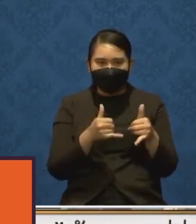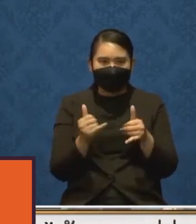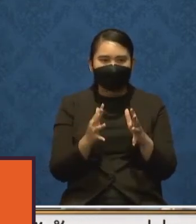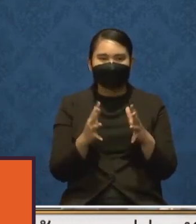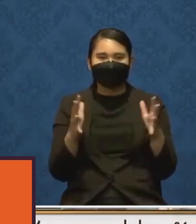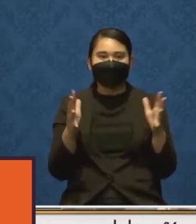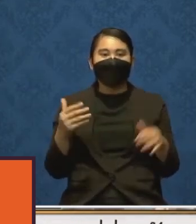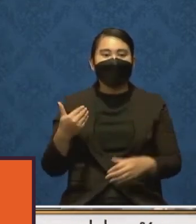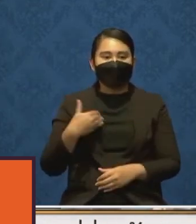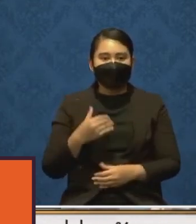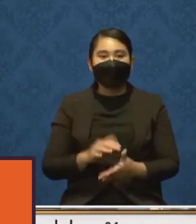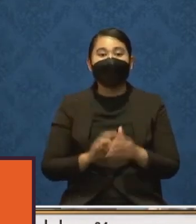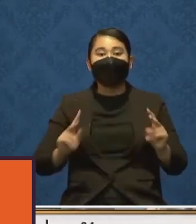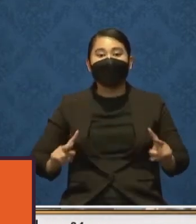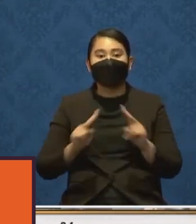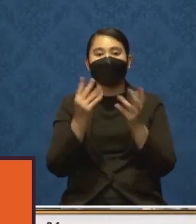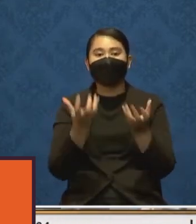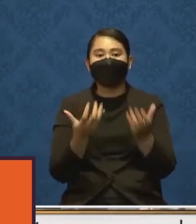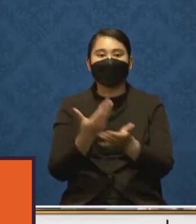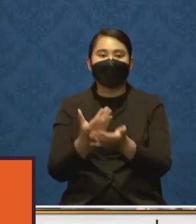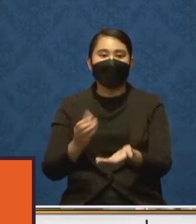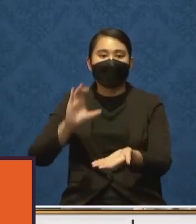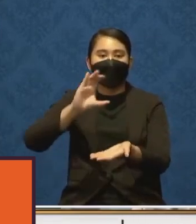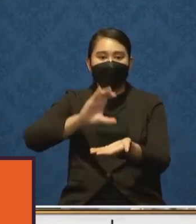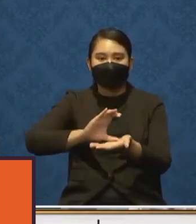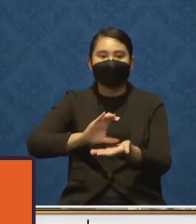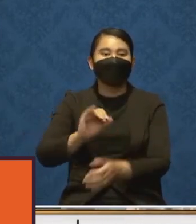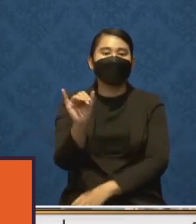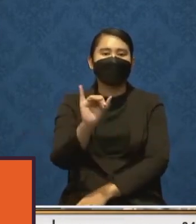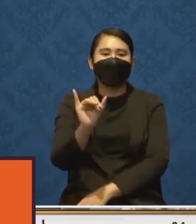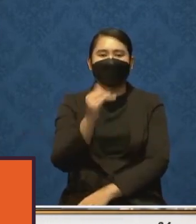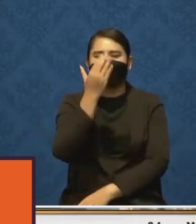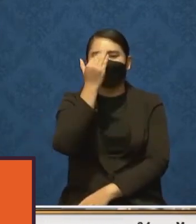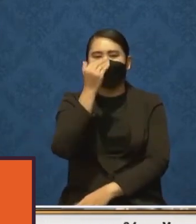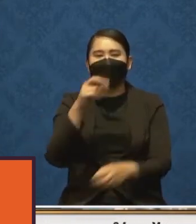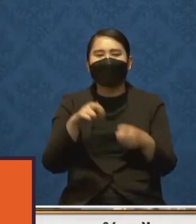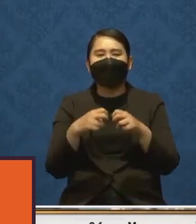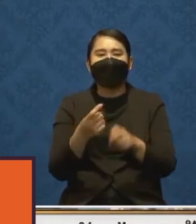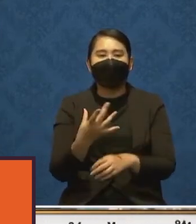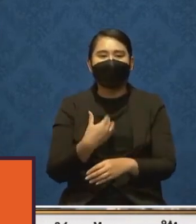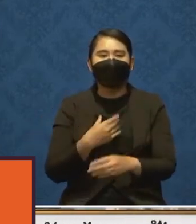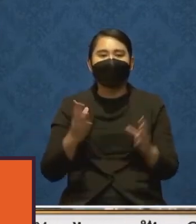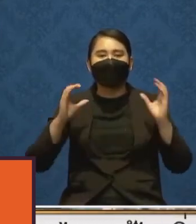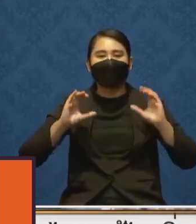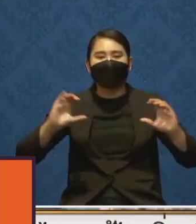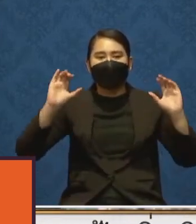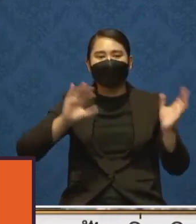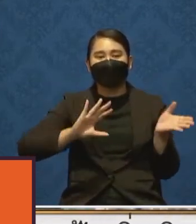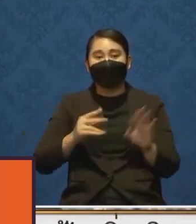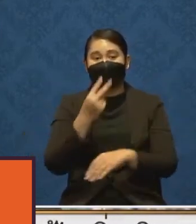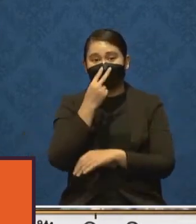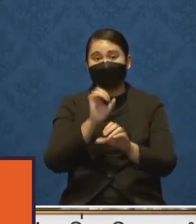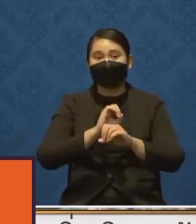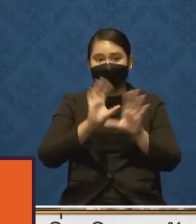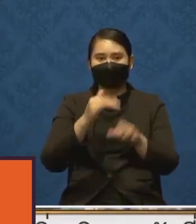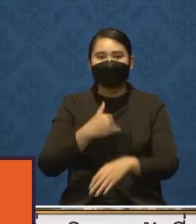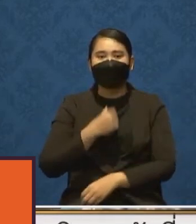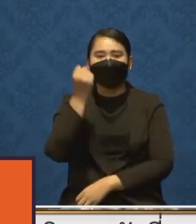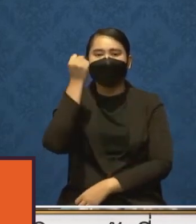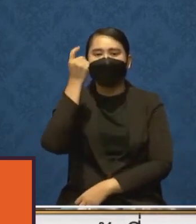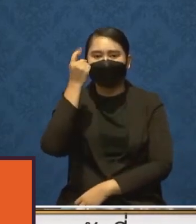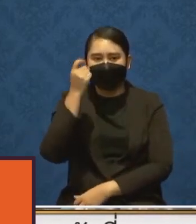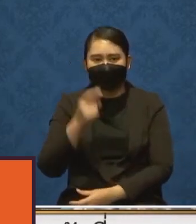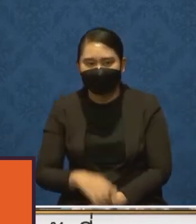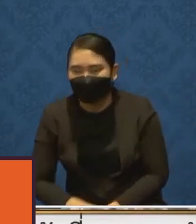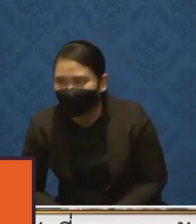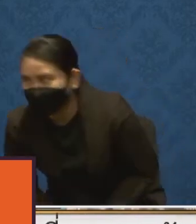จนปัช plaนแ่ตายคอยางไมตงบประมาณเลยเกิอะไรขึ้ครันี่คควล้มเหลยวขรฐบานนชắtๆครัผมเลยเข้าใจไครัวระ